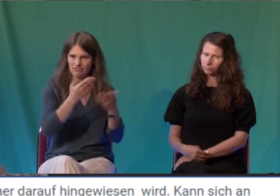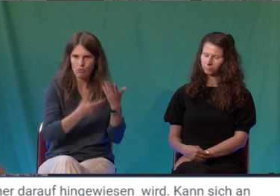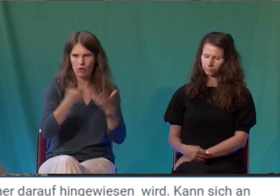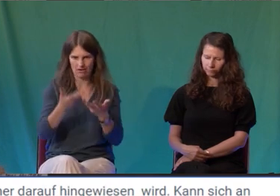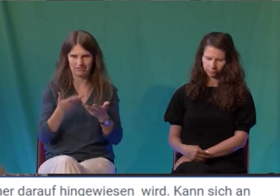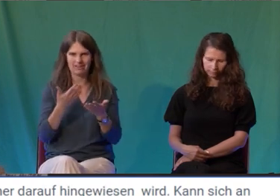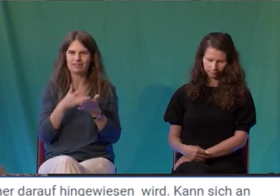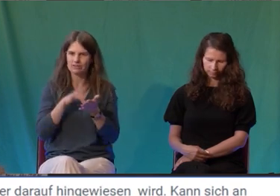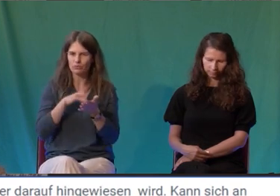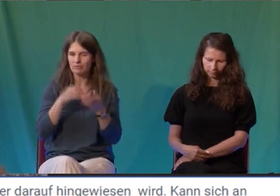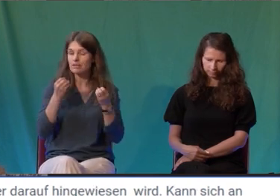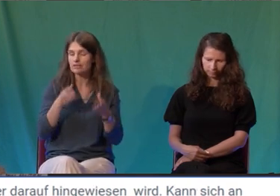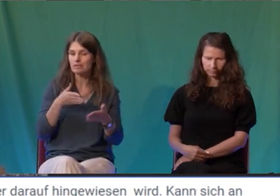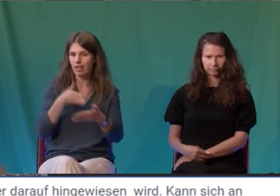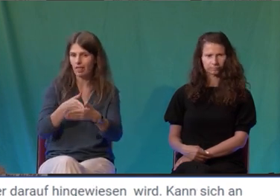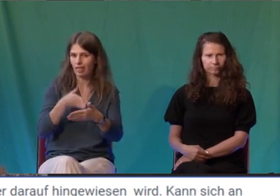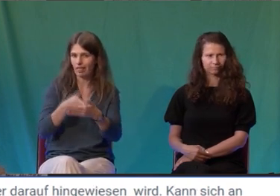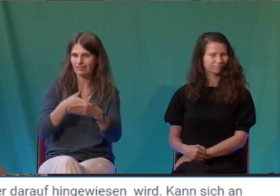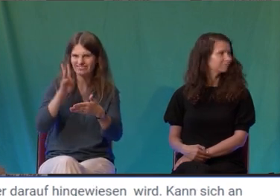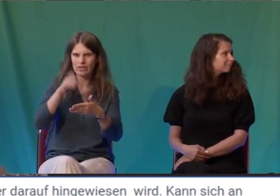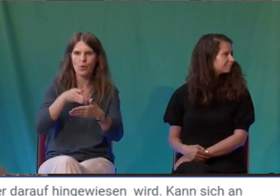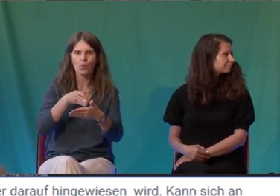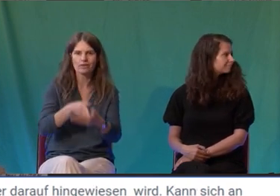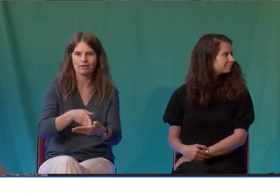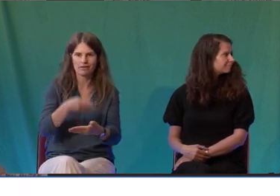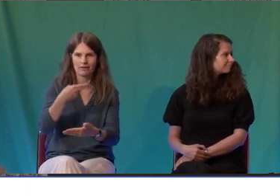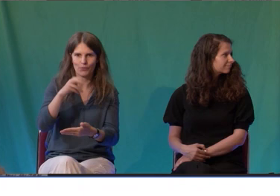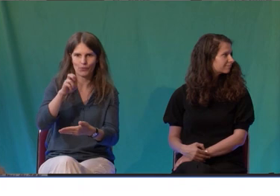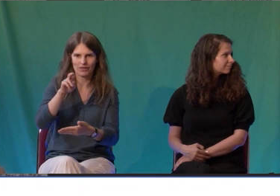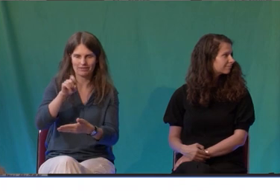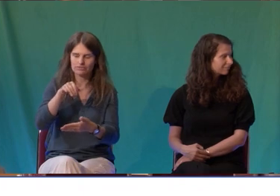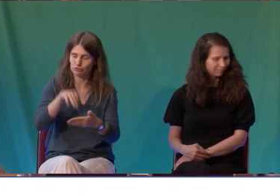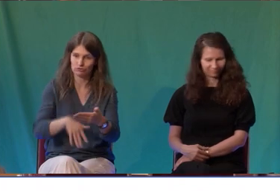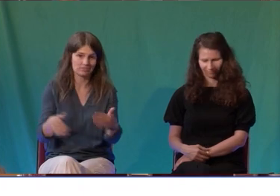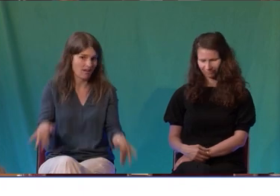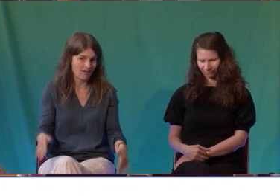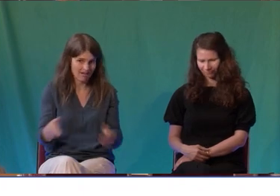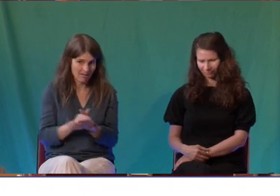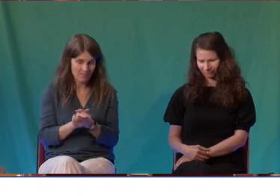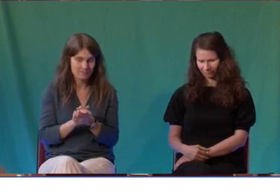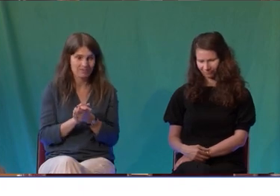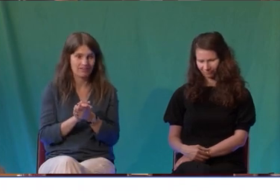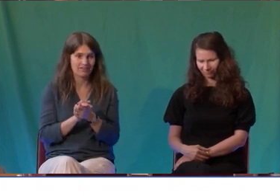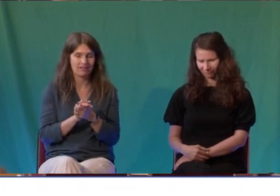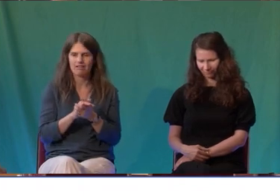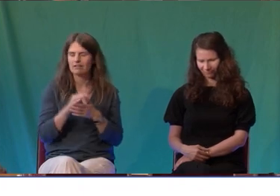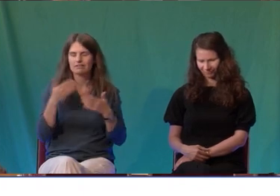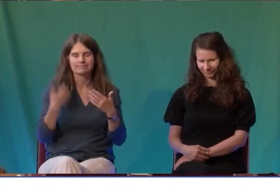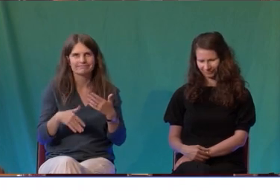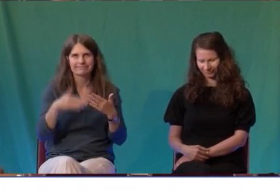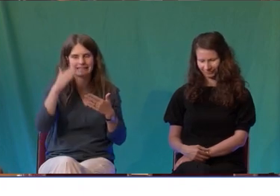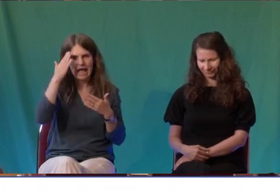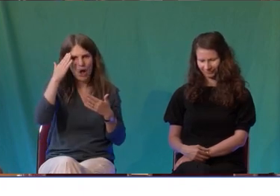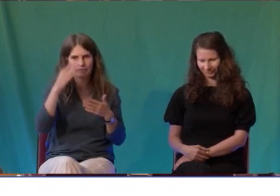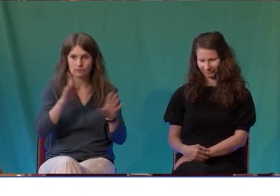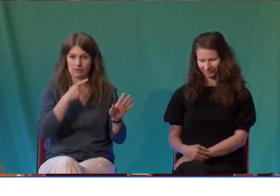Hürden es gibt sie natürlich die größte Hürde sind wurden also ich habe das